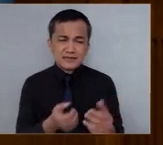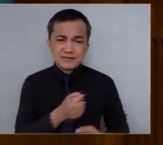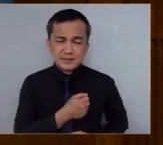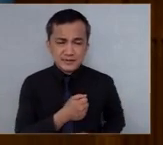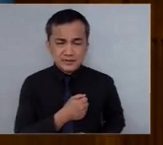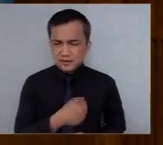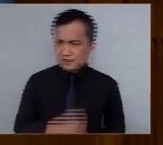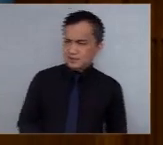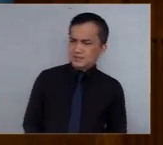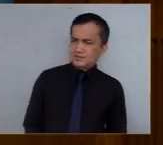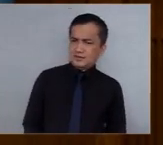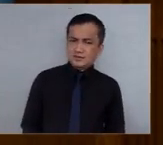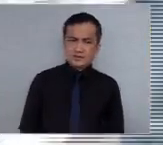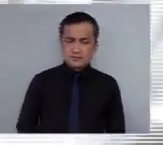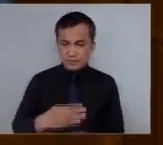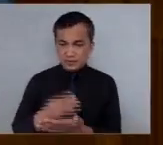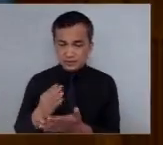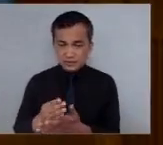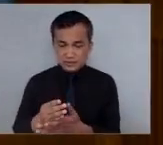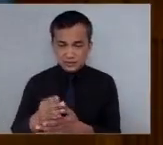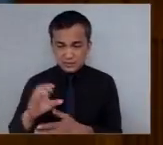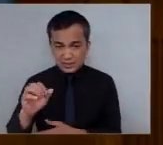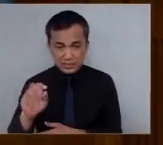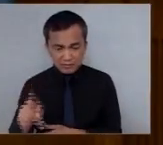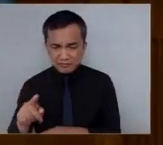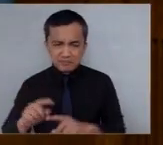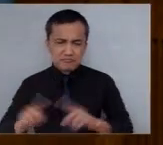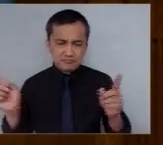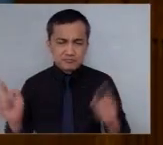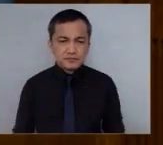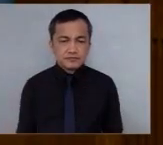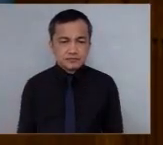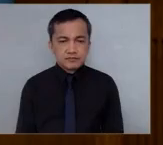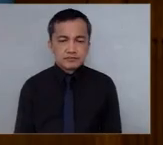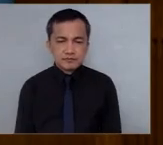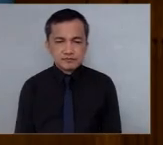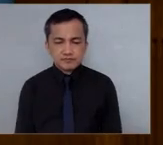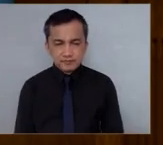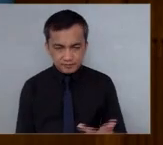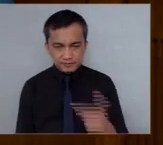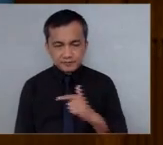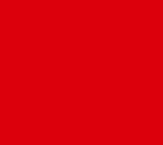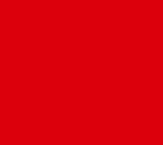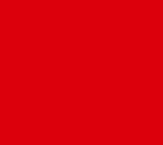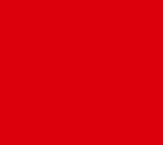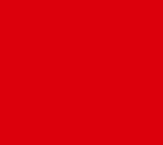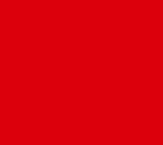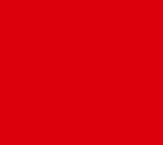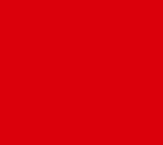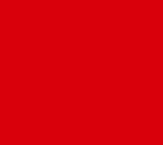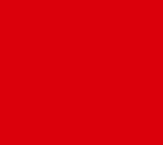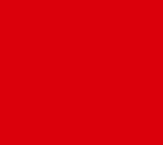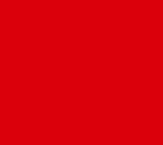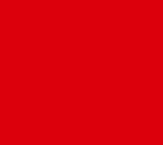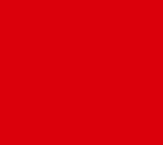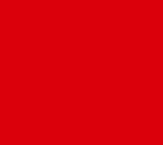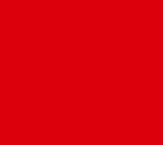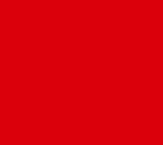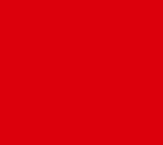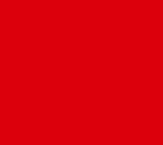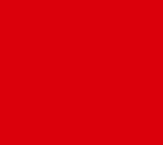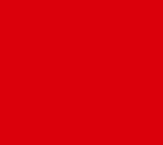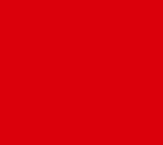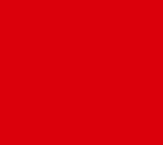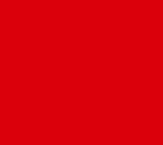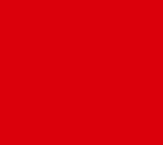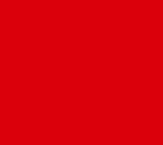don't think na yung budget sa campus. Nagbabalita mula sa frontline, Marianne Enriquez, News 5. Mga kapatid, Luchi